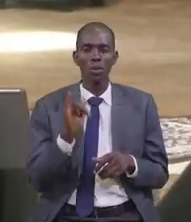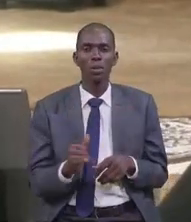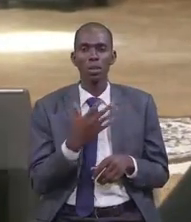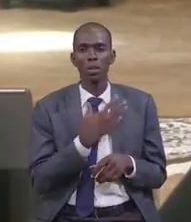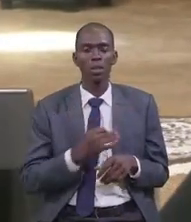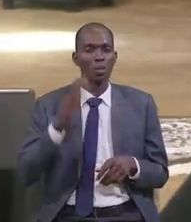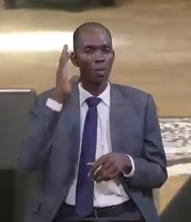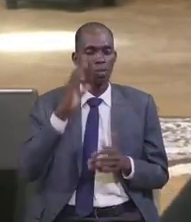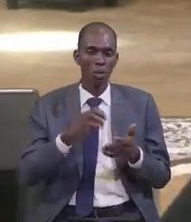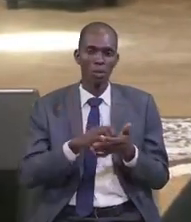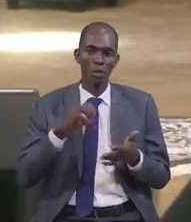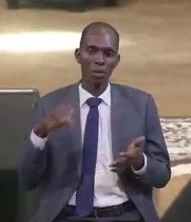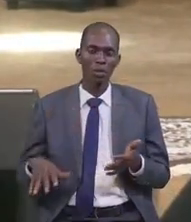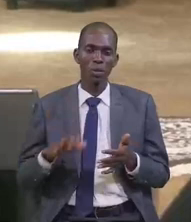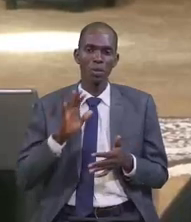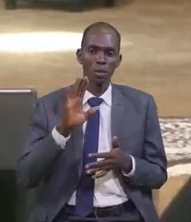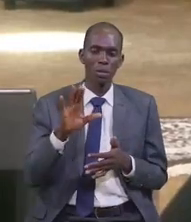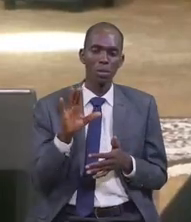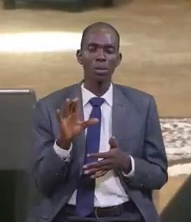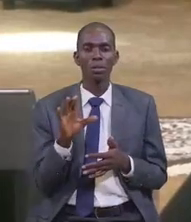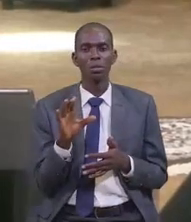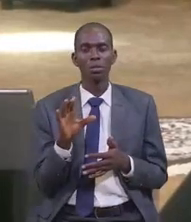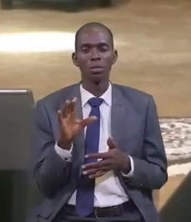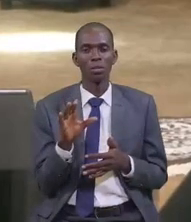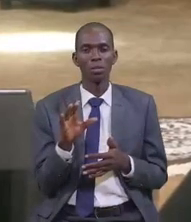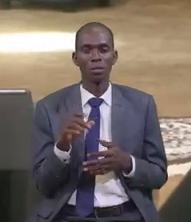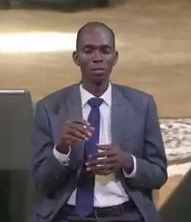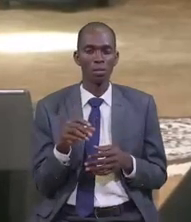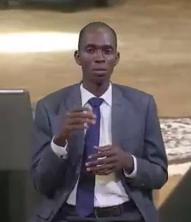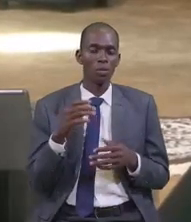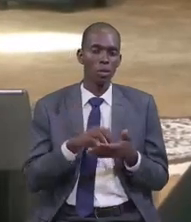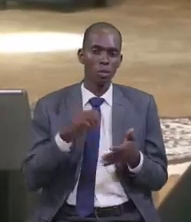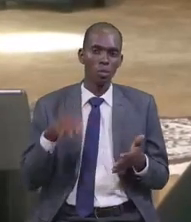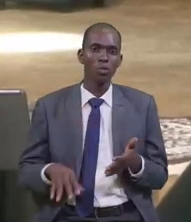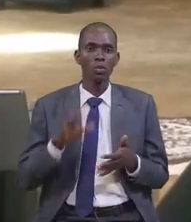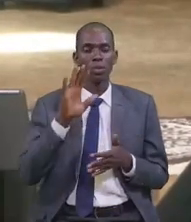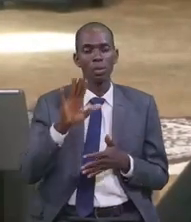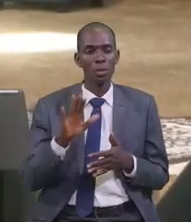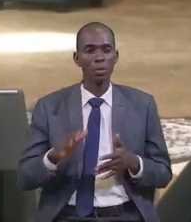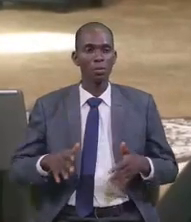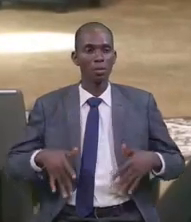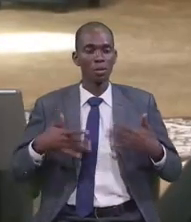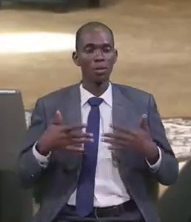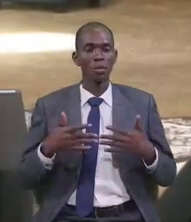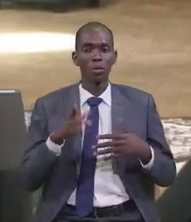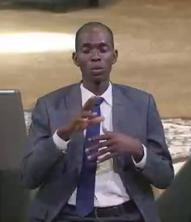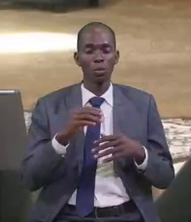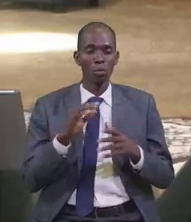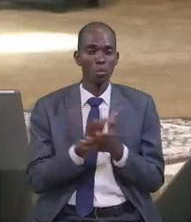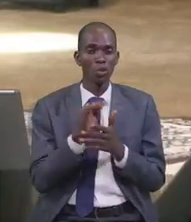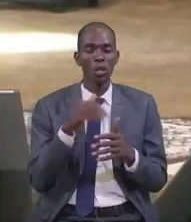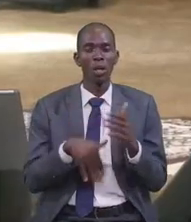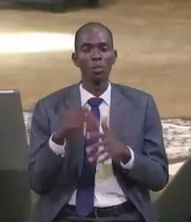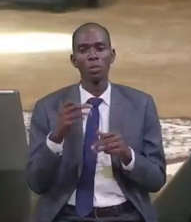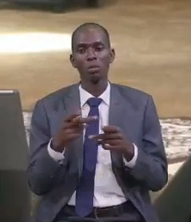ton chandelier de sa place, à moins que il y a des gens